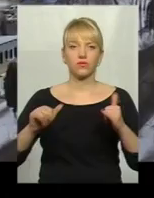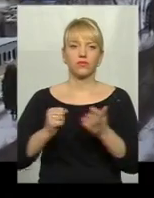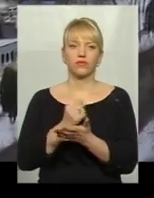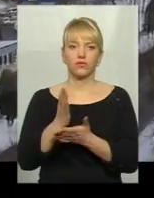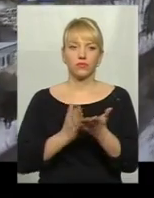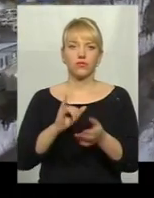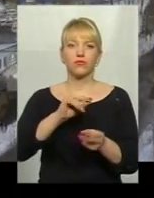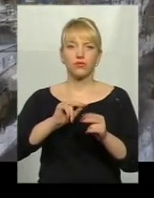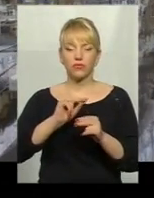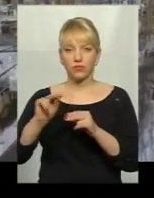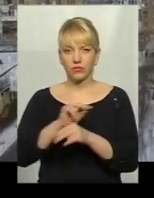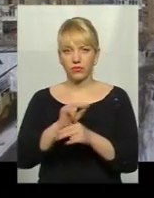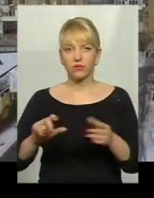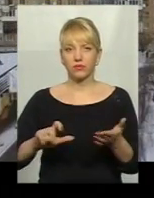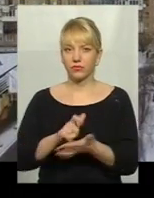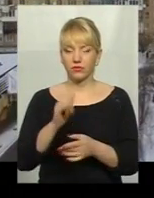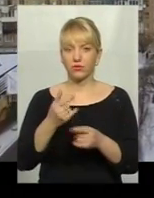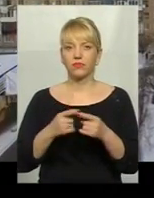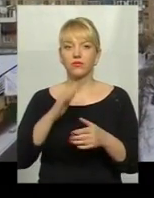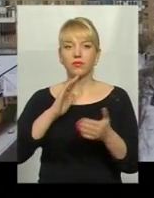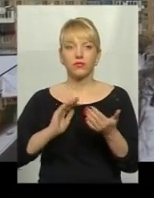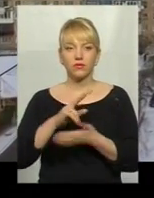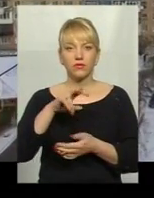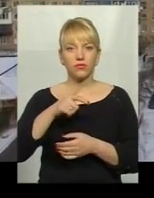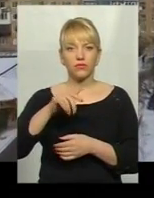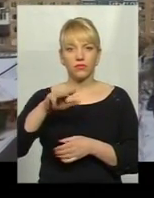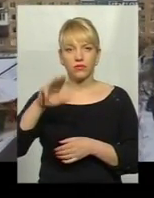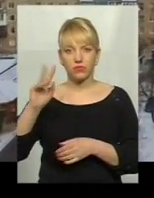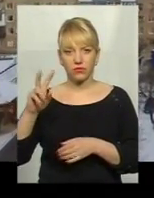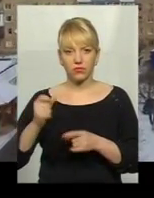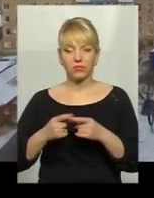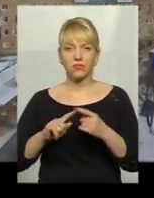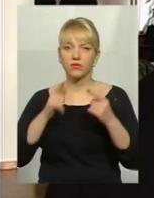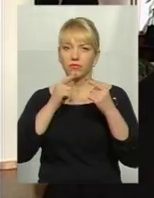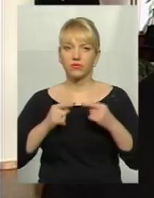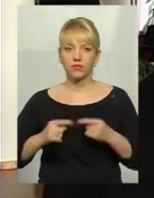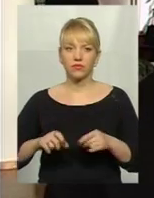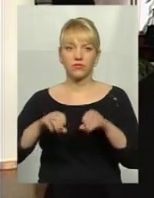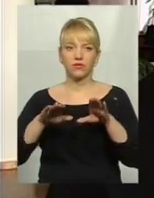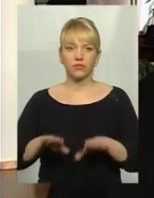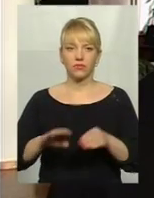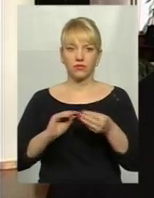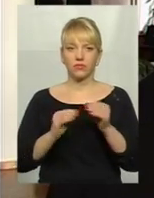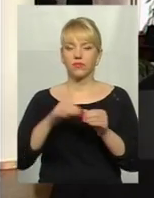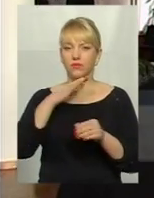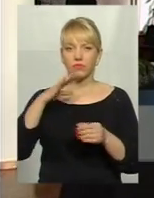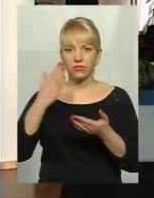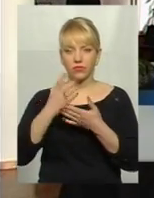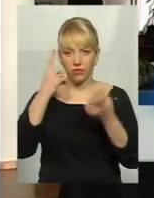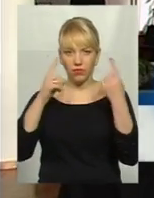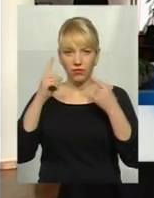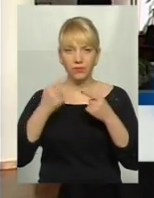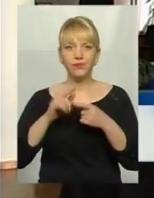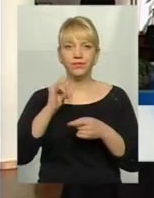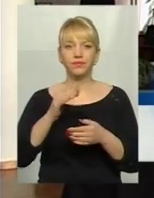ремонт доріг. До того ж, якісна логістика – це вчасно вирішені проблеми. Досить багато ідей, вони стосуються